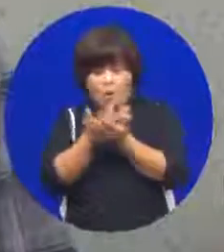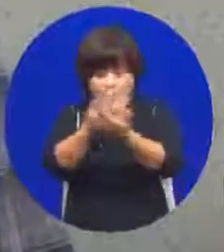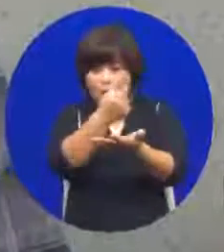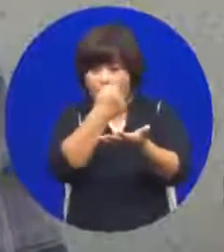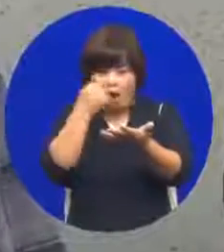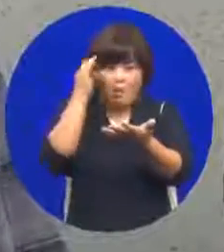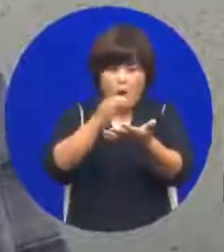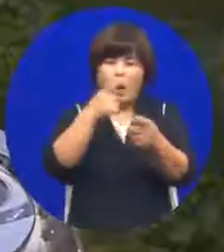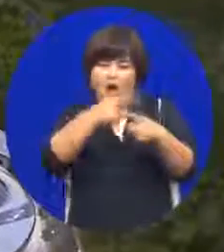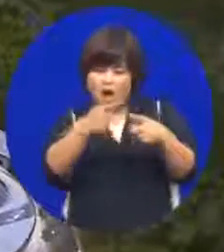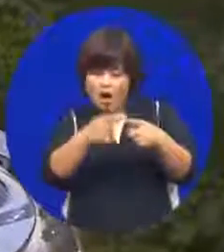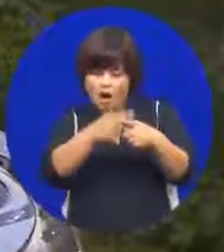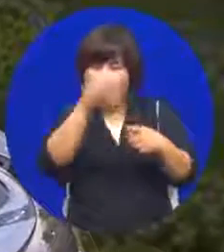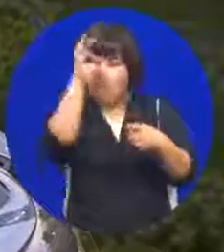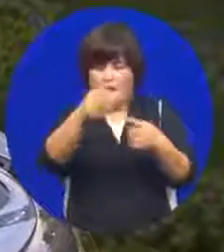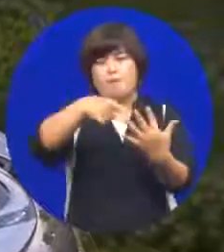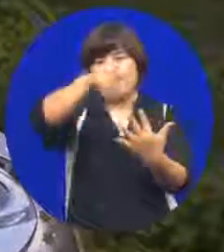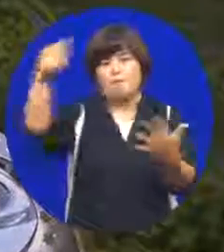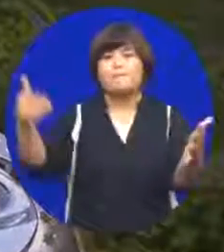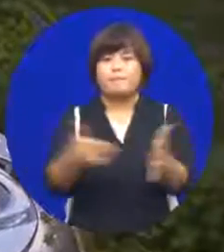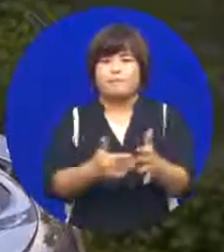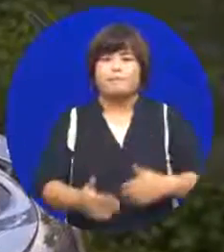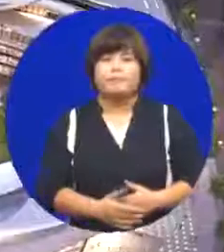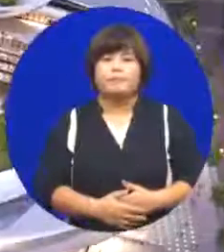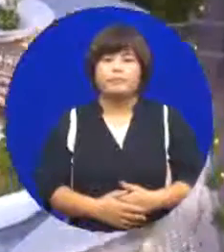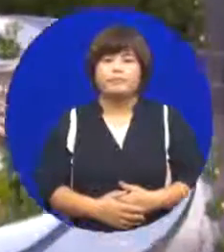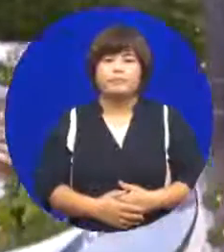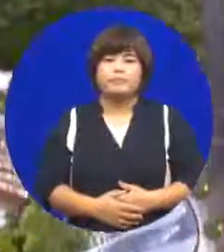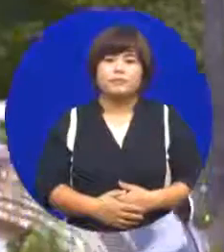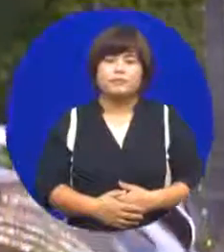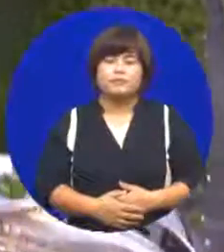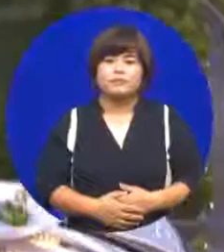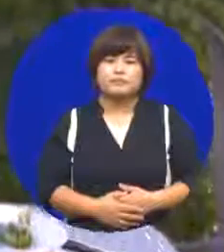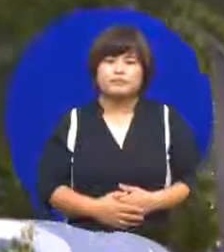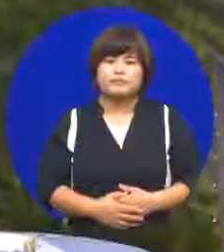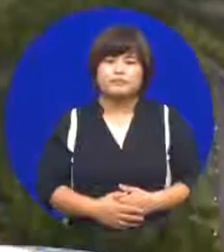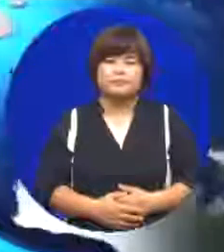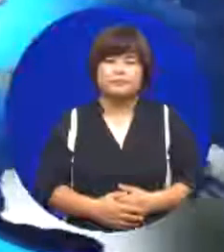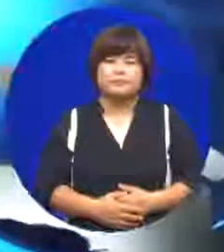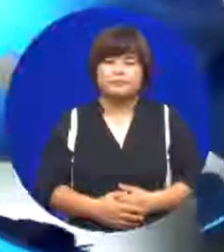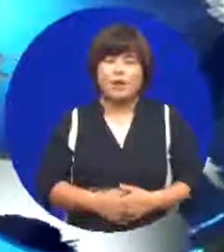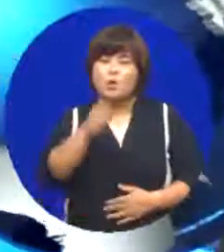평가해 복합리조트 조성에 적합한 지역을 우선 선별할 계획입니다.